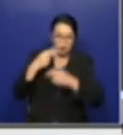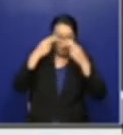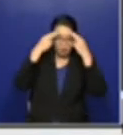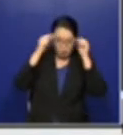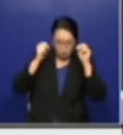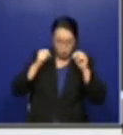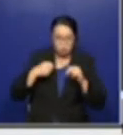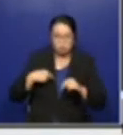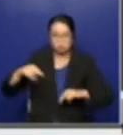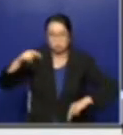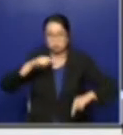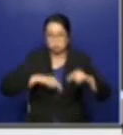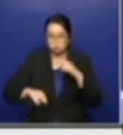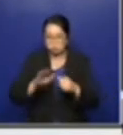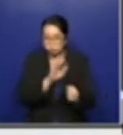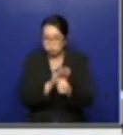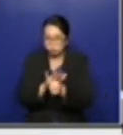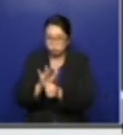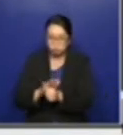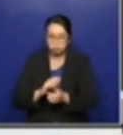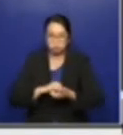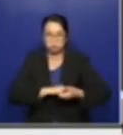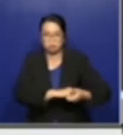สามารถที่จะทำ